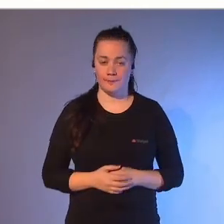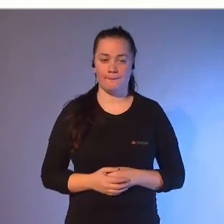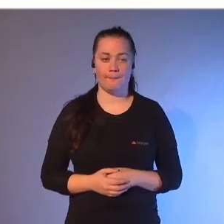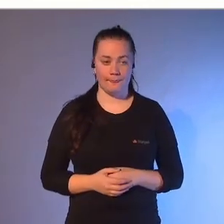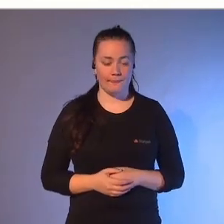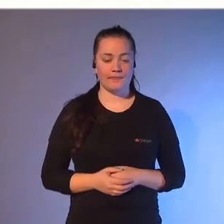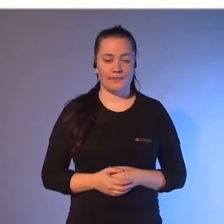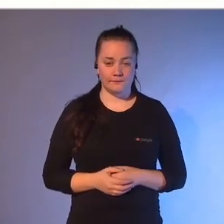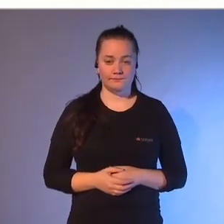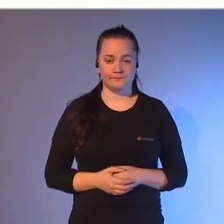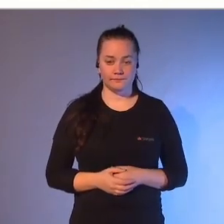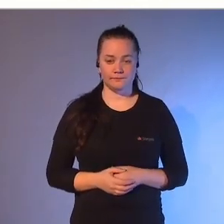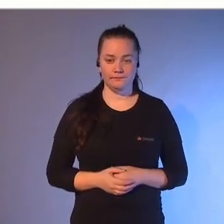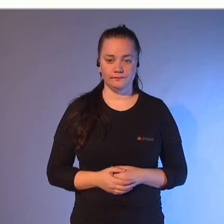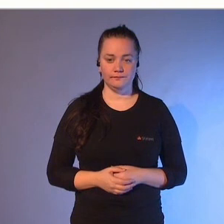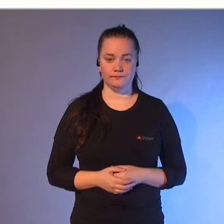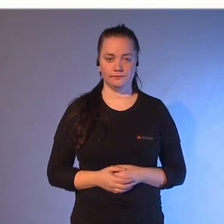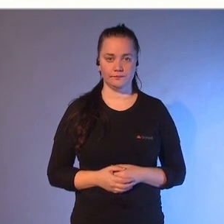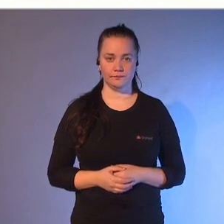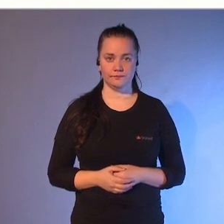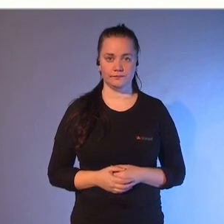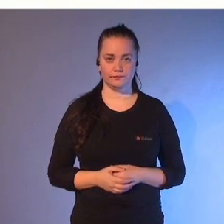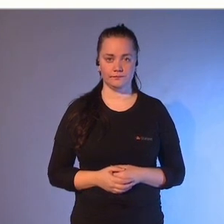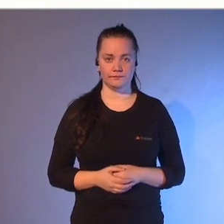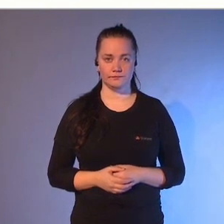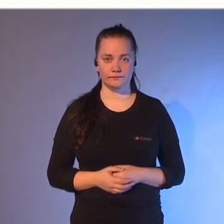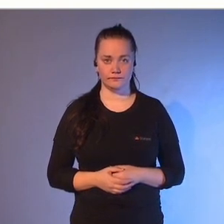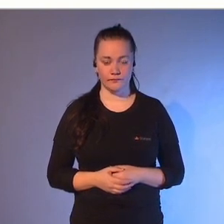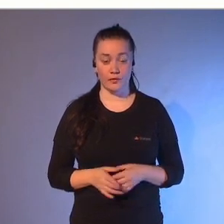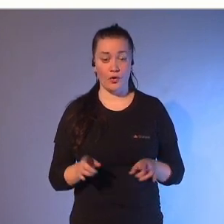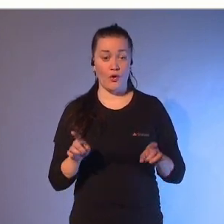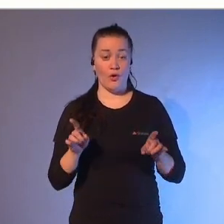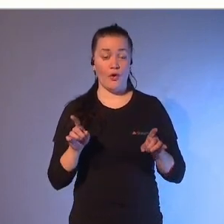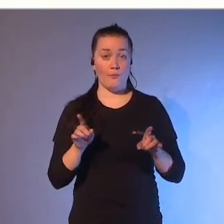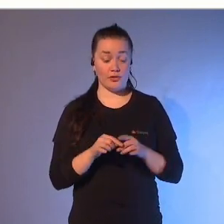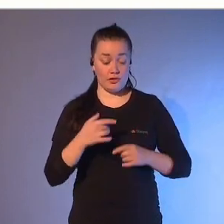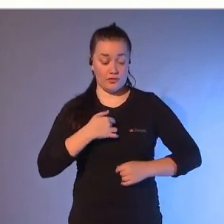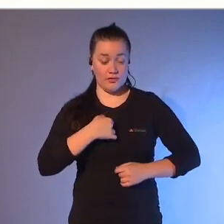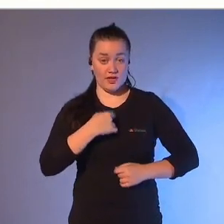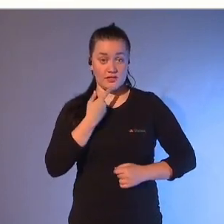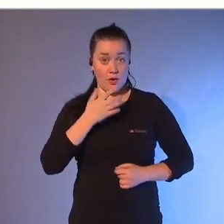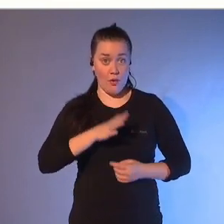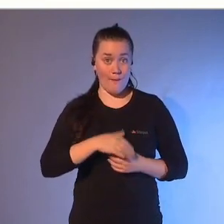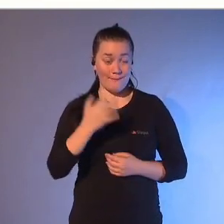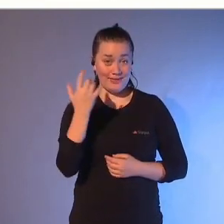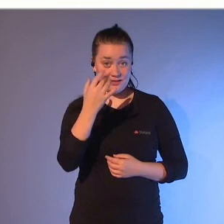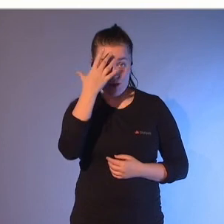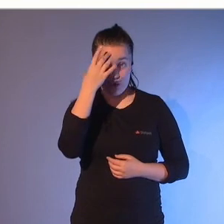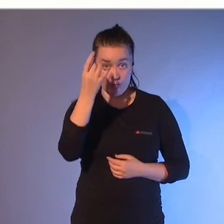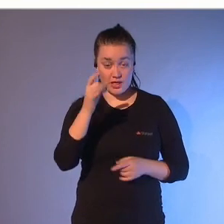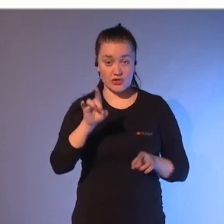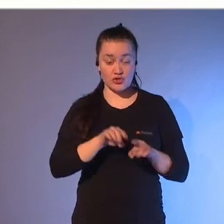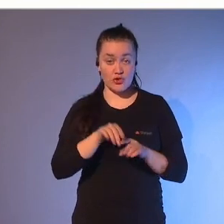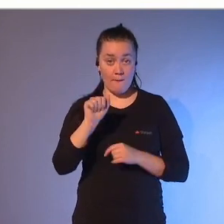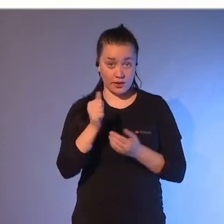Og da det jo sånn at når jeg snakker om digital kompetanse som